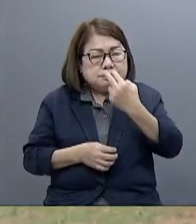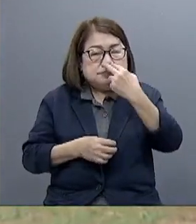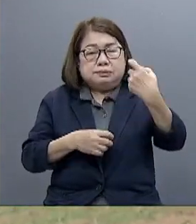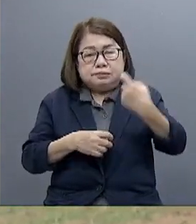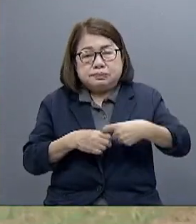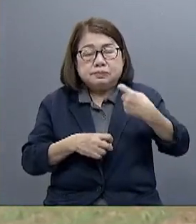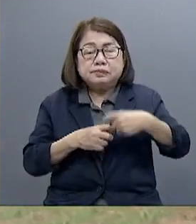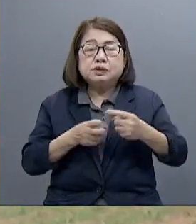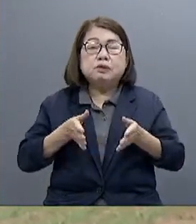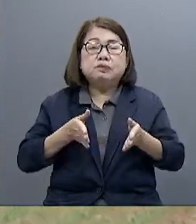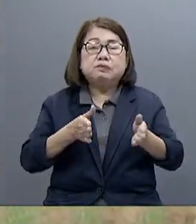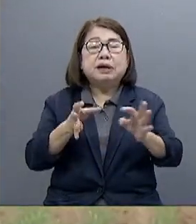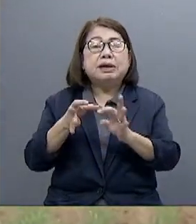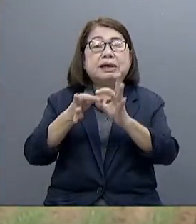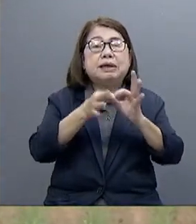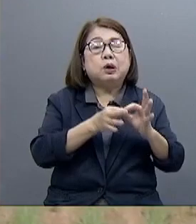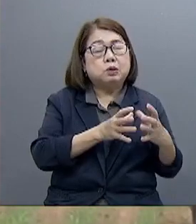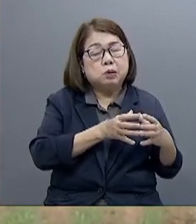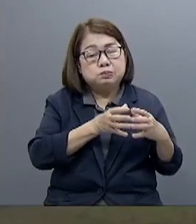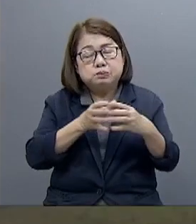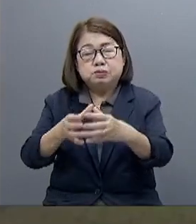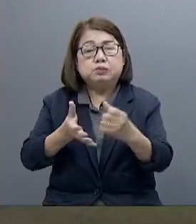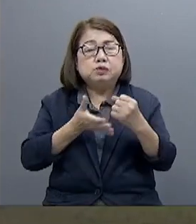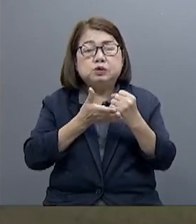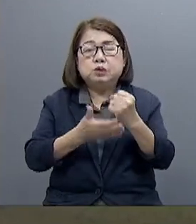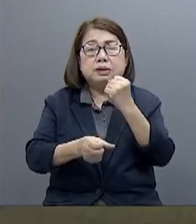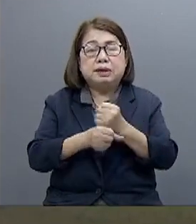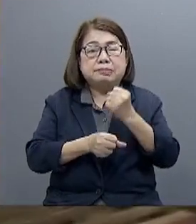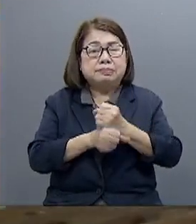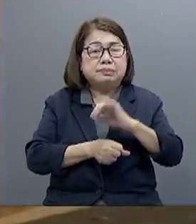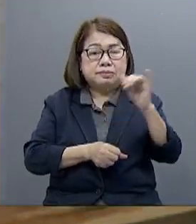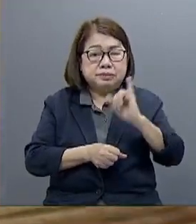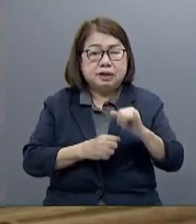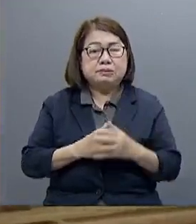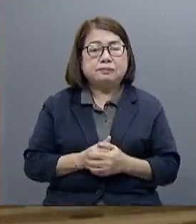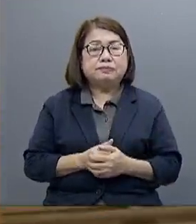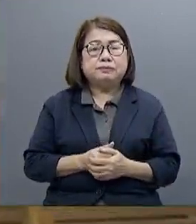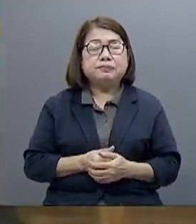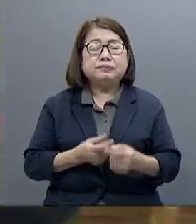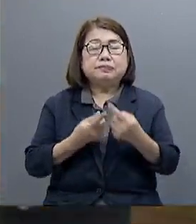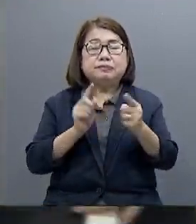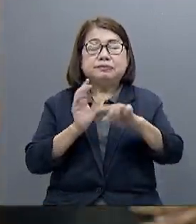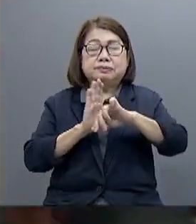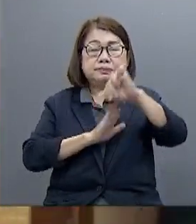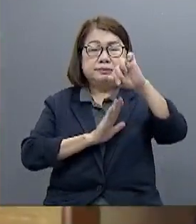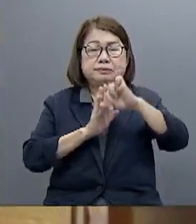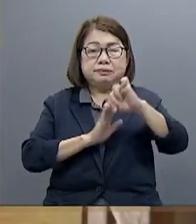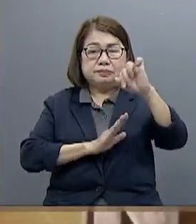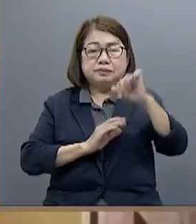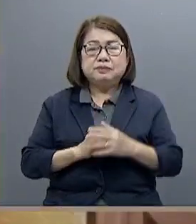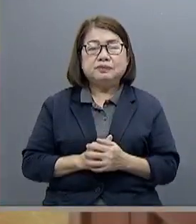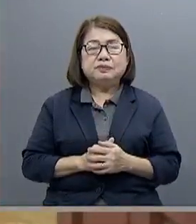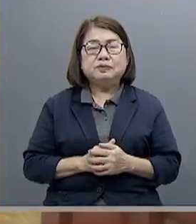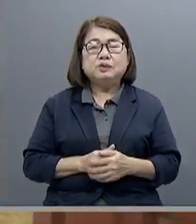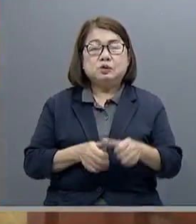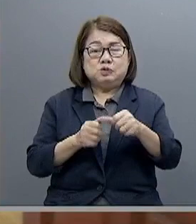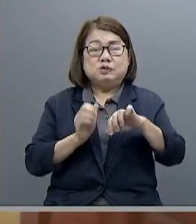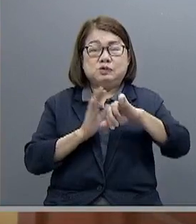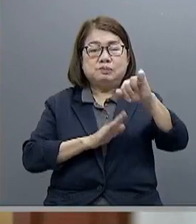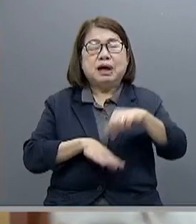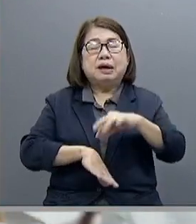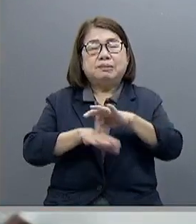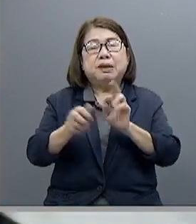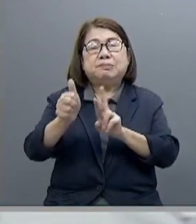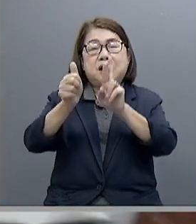ที่เกี่ยวข้องยังไม่เข้าไปแก้ไขอย่างจริงจังส่วนที่จังหวัดเชียงใหม่ครับนายทศพลเผื่อนอุดมรองผู้ว่า